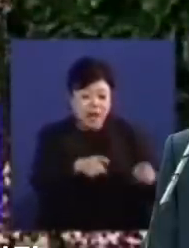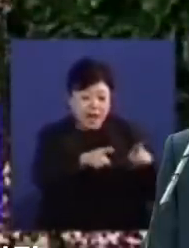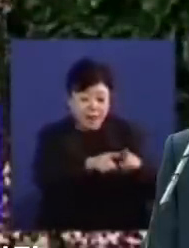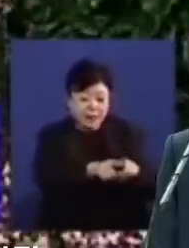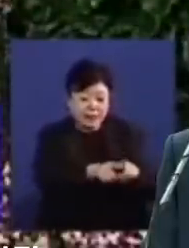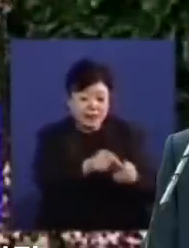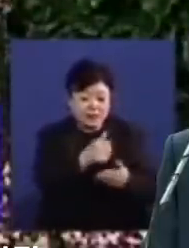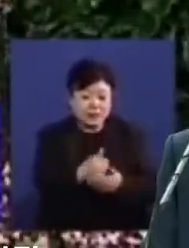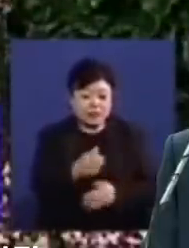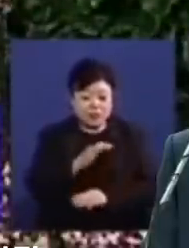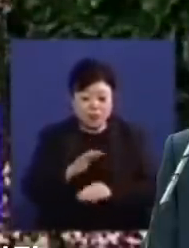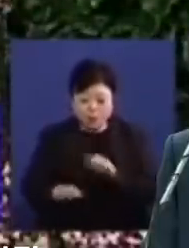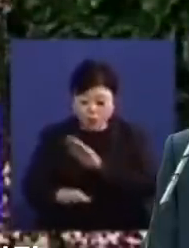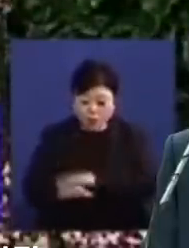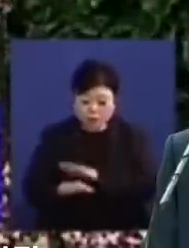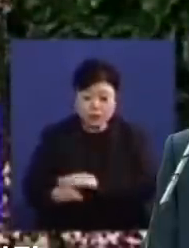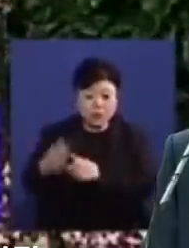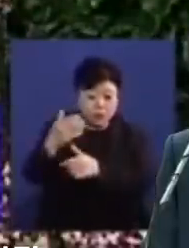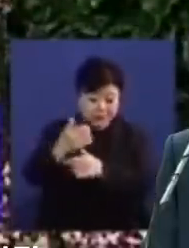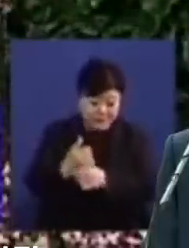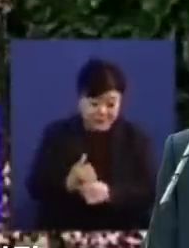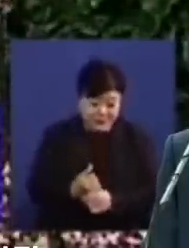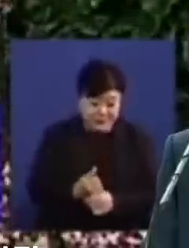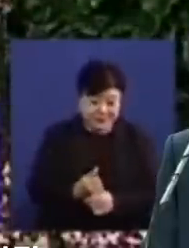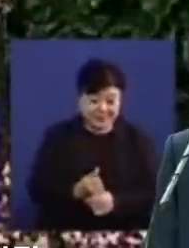주께서 내 오른손을 붙드셨나이다.